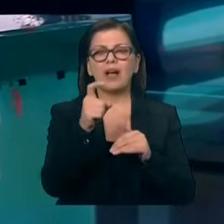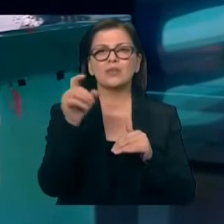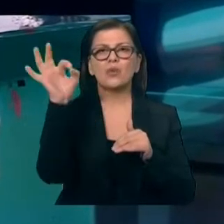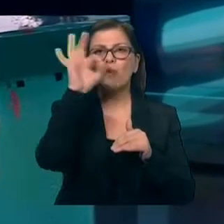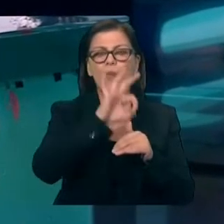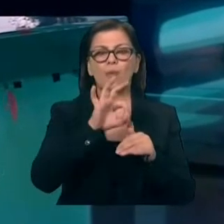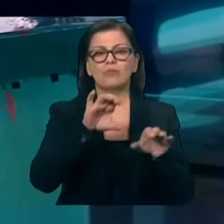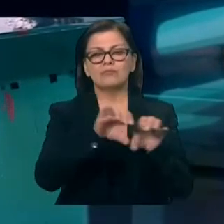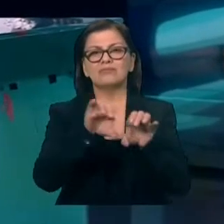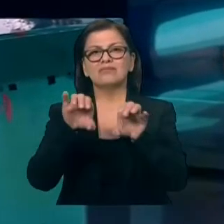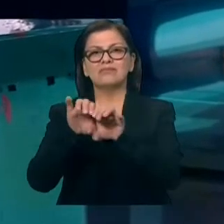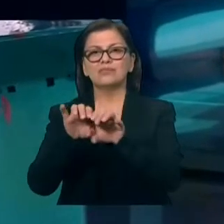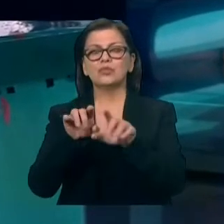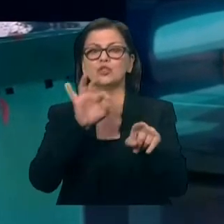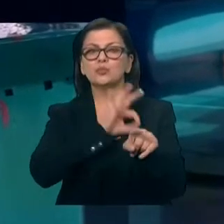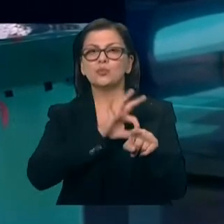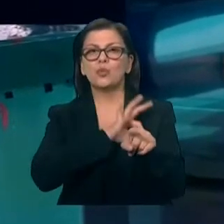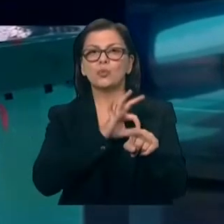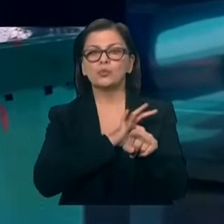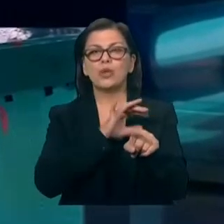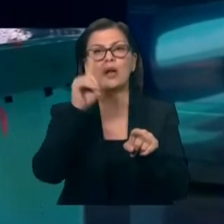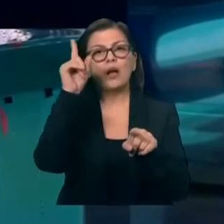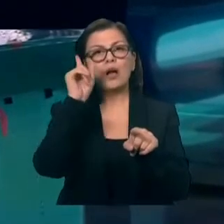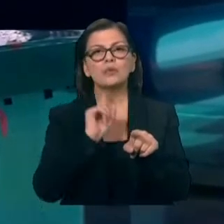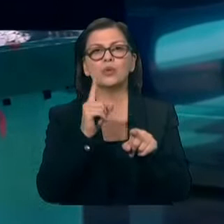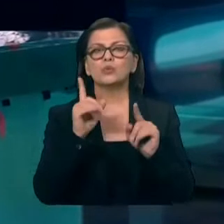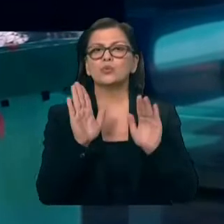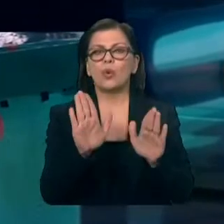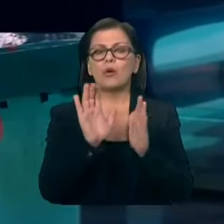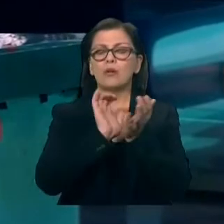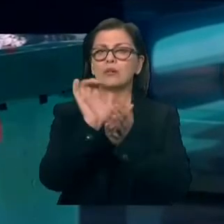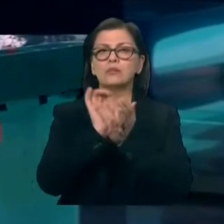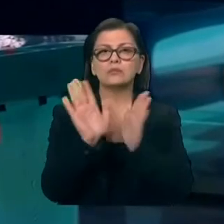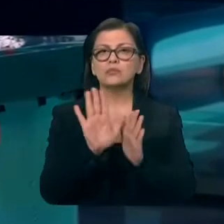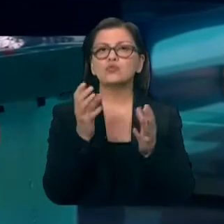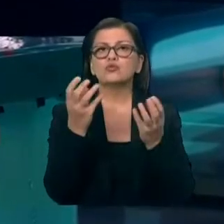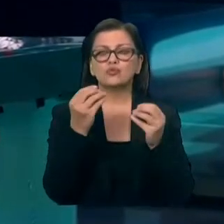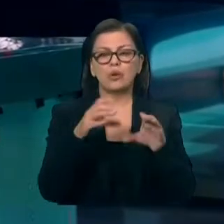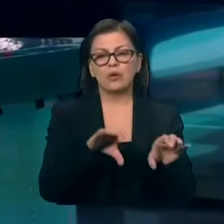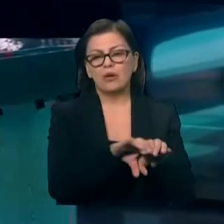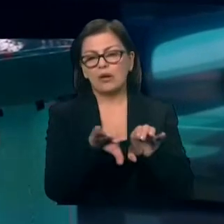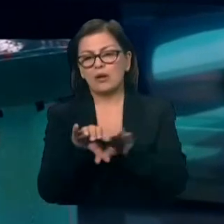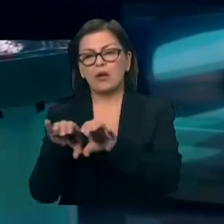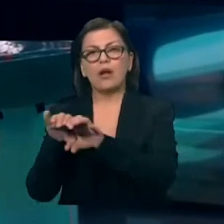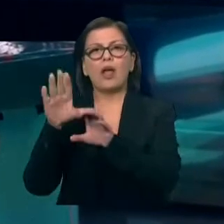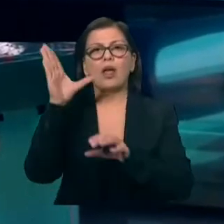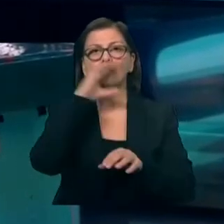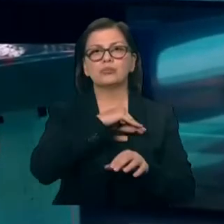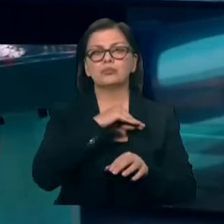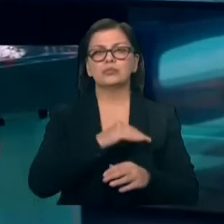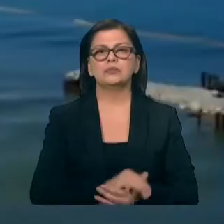boru kəməri ilə daşınmasının təmin edilməsi ilə Azərbaycan təkcə ixrac deyil, həm də tranzit edən ölkəyə